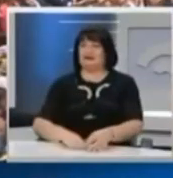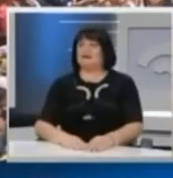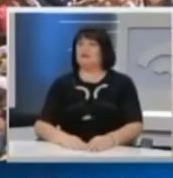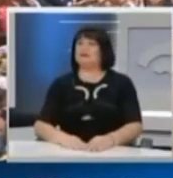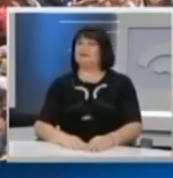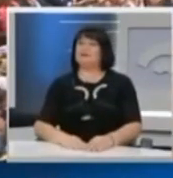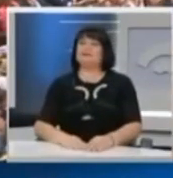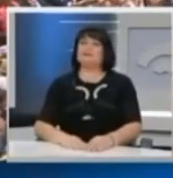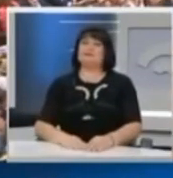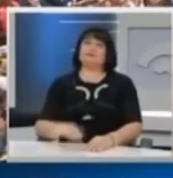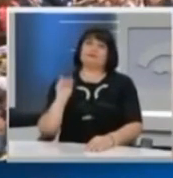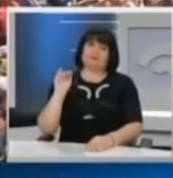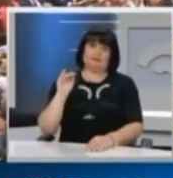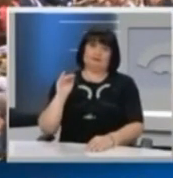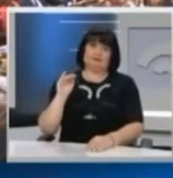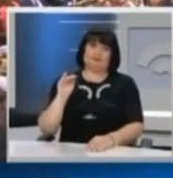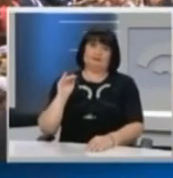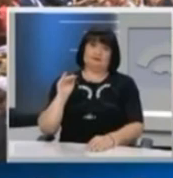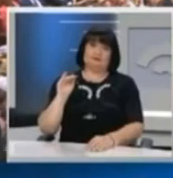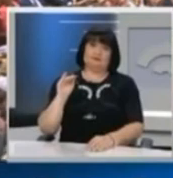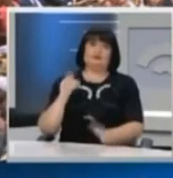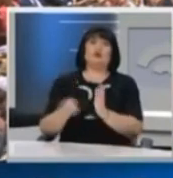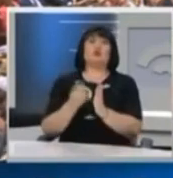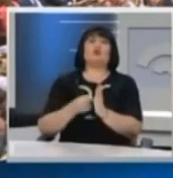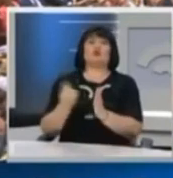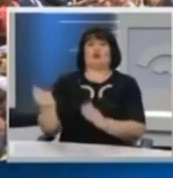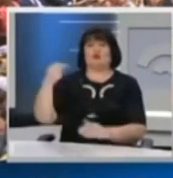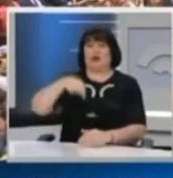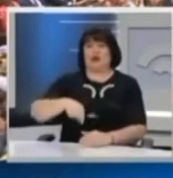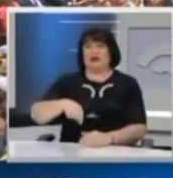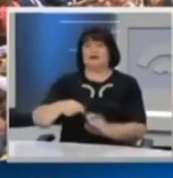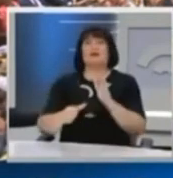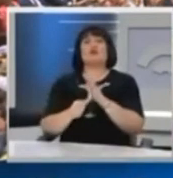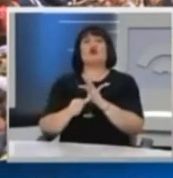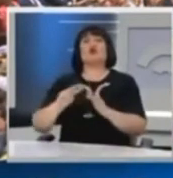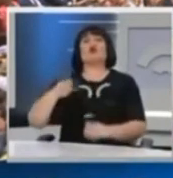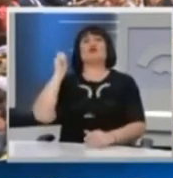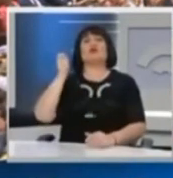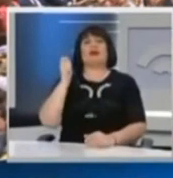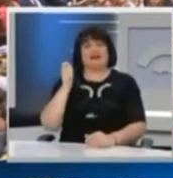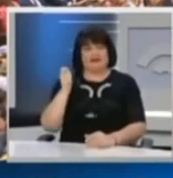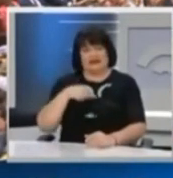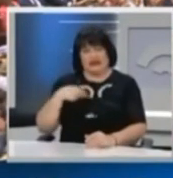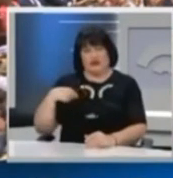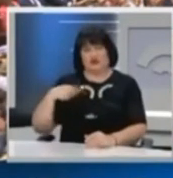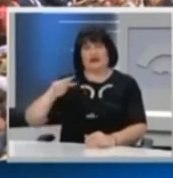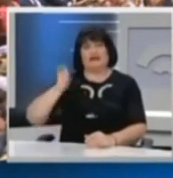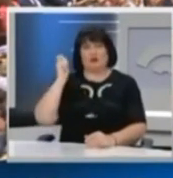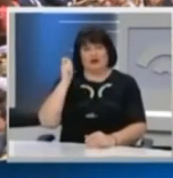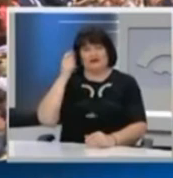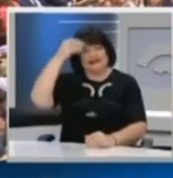Διακρίνω, κύριε Τσίπρα, στις τελευταίες σας εμφανίσεις ως πρόεδρος της αντιπολίτευσης, αρχηγός της αντιπολίτευσης, μία